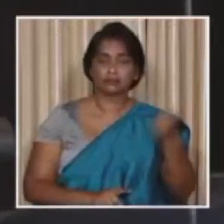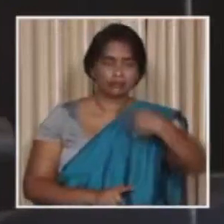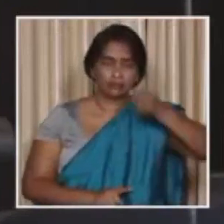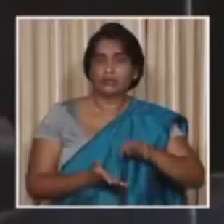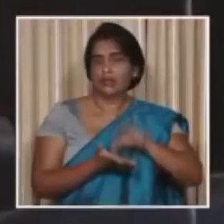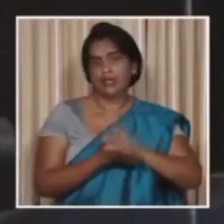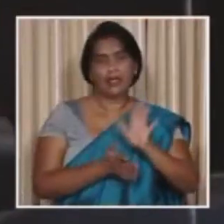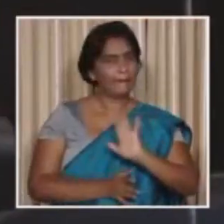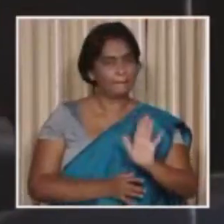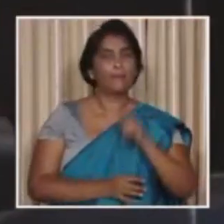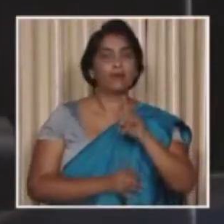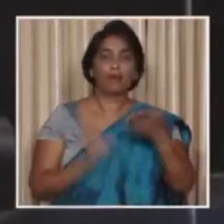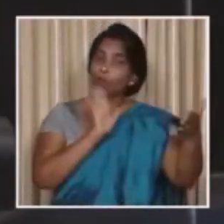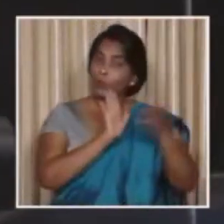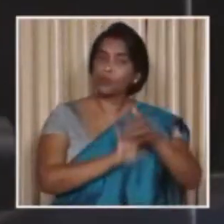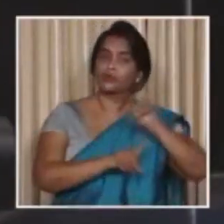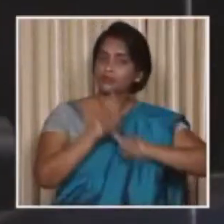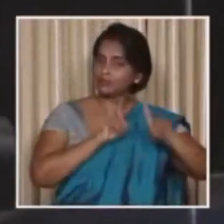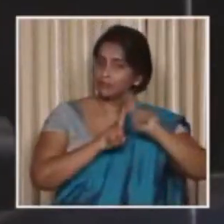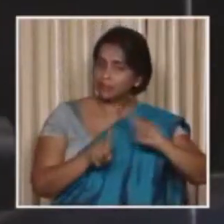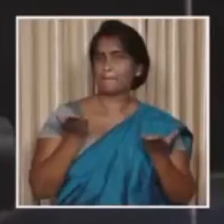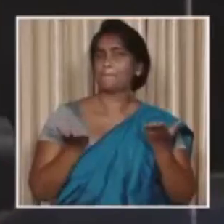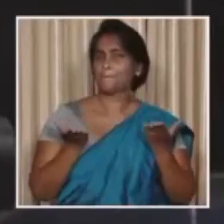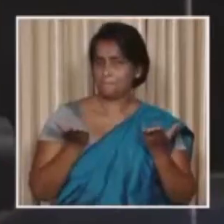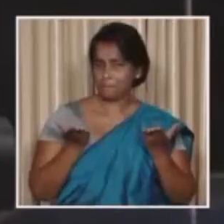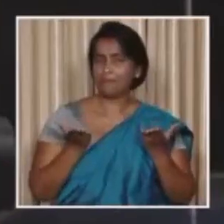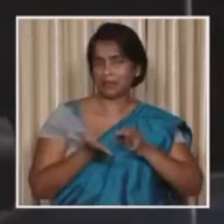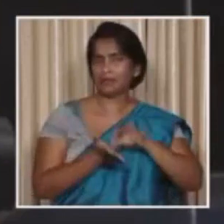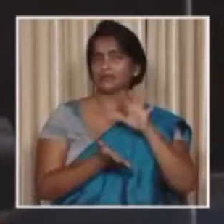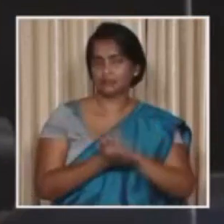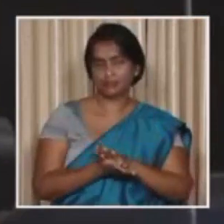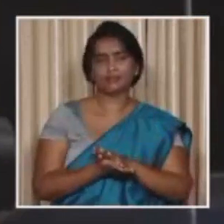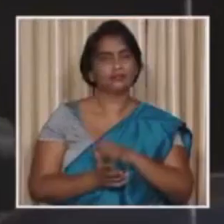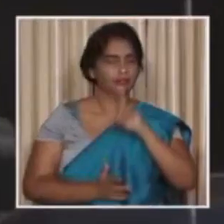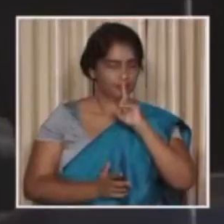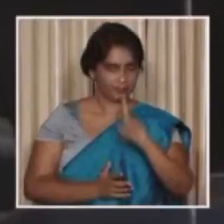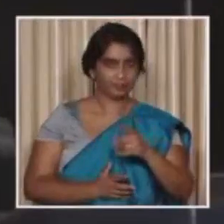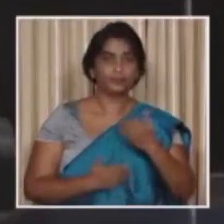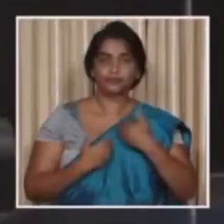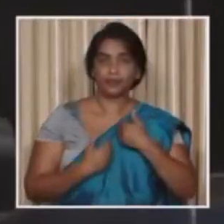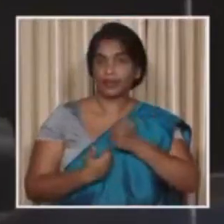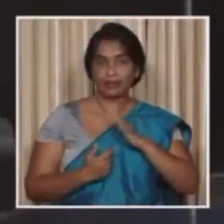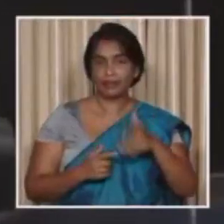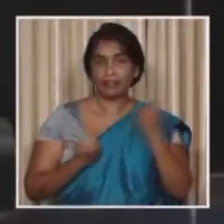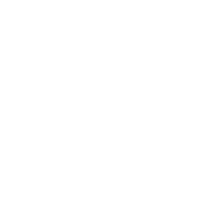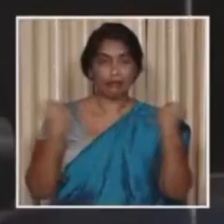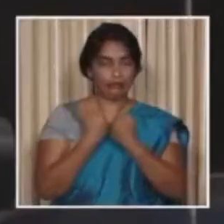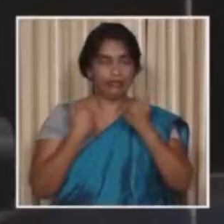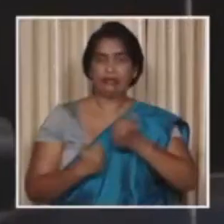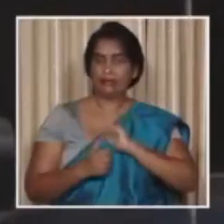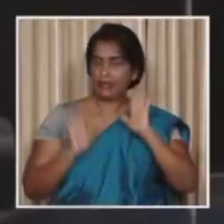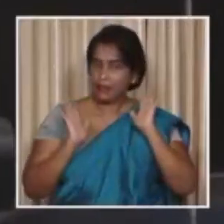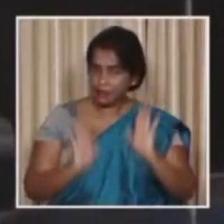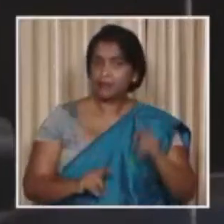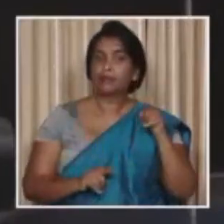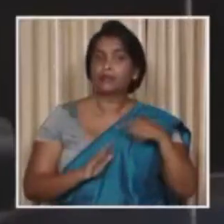තීරණ ගන්න නැතුව ඔවුන් සමග සාකච්ඡා කරලා සාධාරණ තීරණයක් ගන්න කියන එක තමයි අපි ඉල්ලන්නේ අපිට කැමති නැහැ මෙතන වාහන ඇක්සිඩන්ට් වෙනවද නමුත්